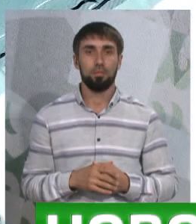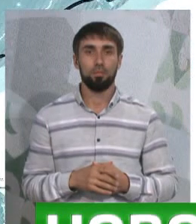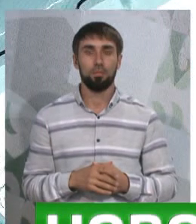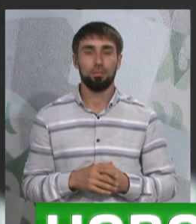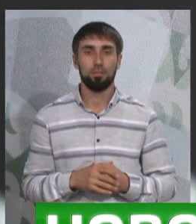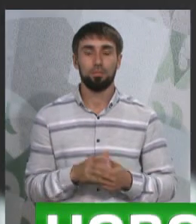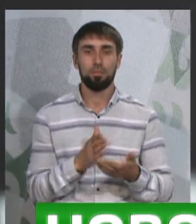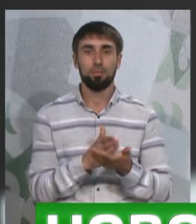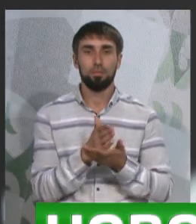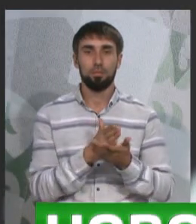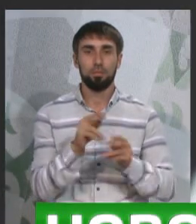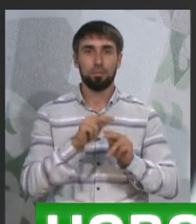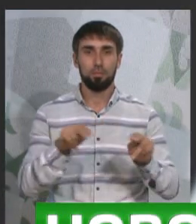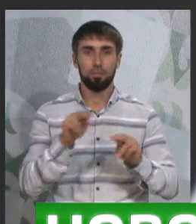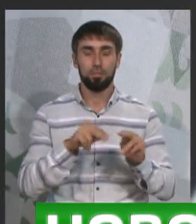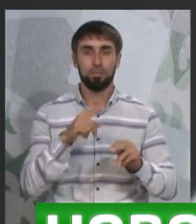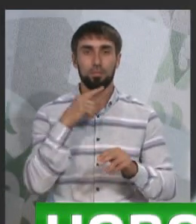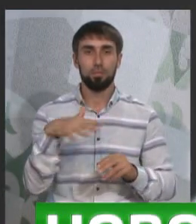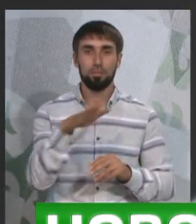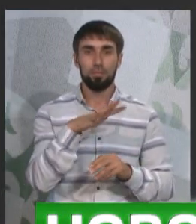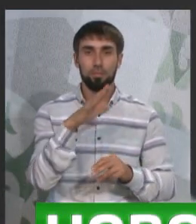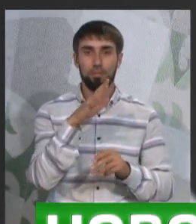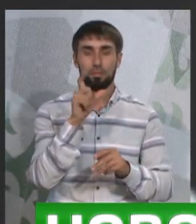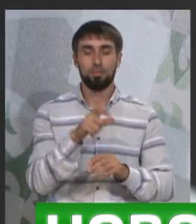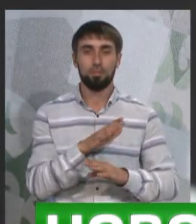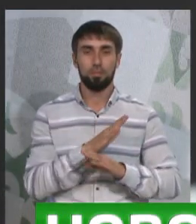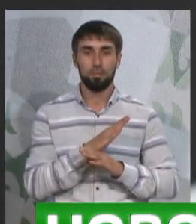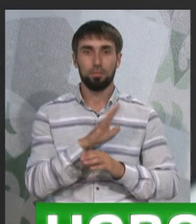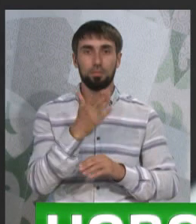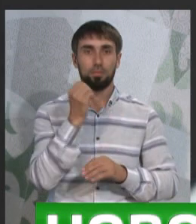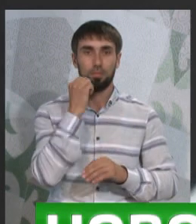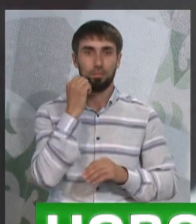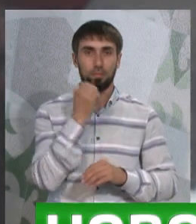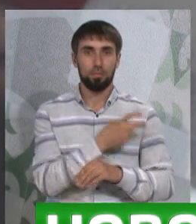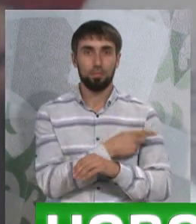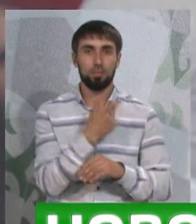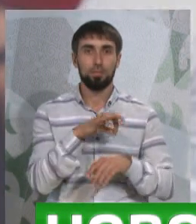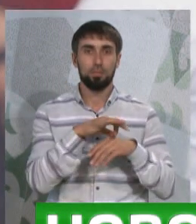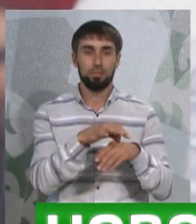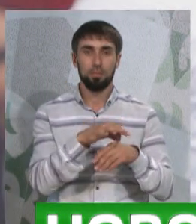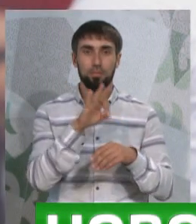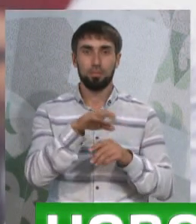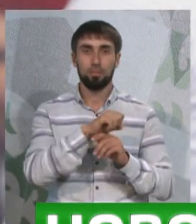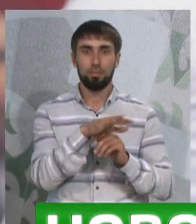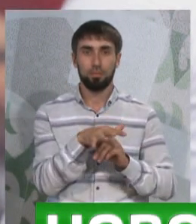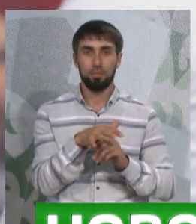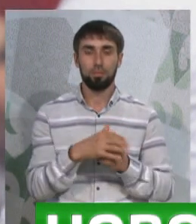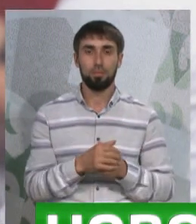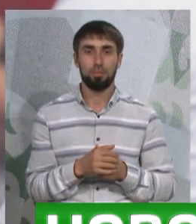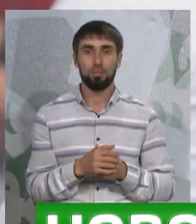заслуженного тренера россии не стала накануне он умер в московской больнице где проходил лечение от коронавирусной инфекцией